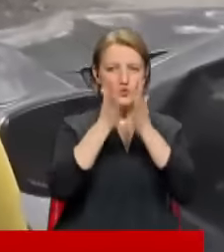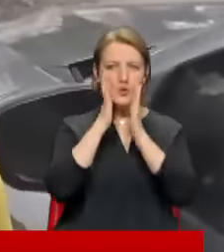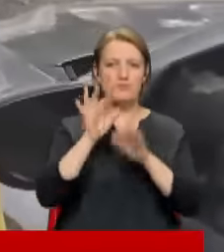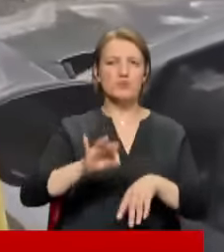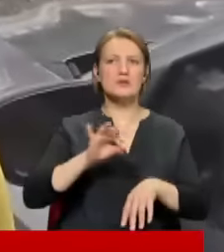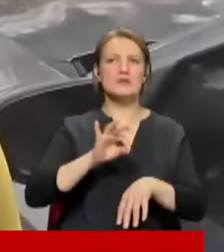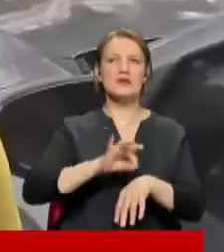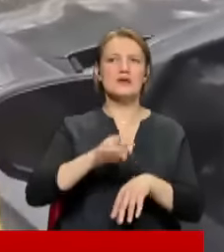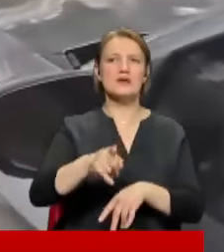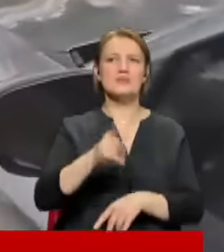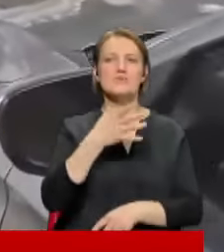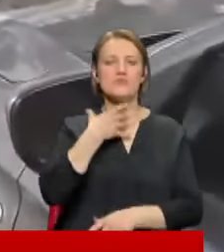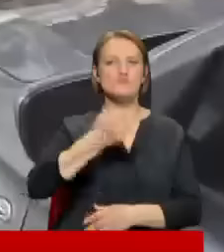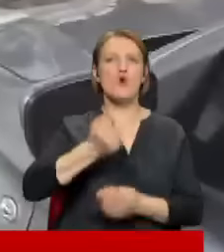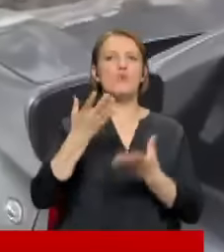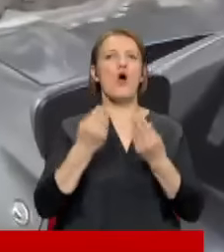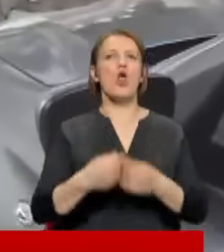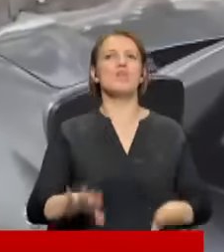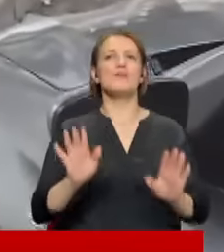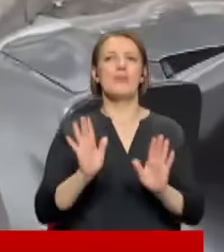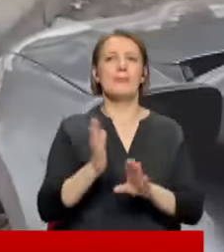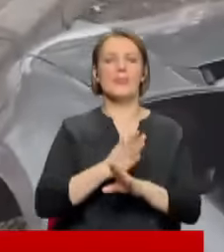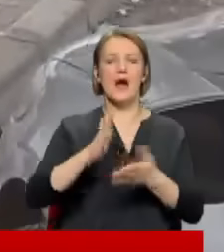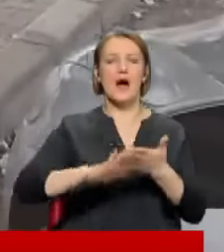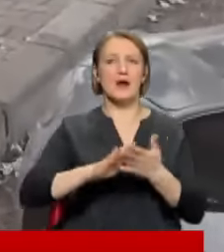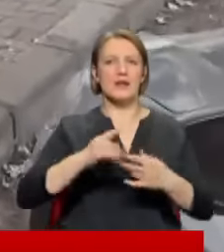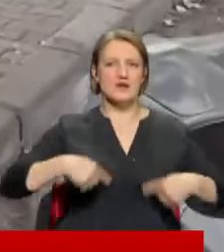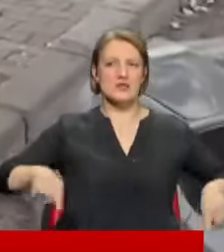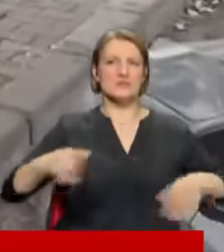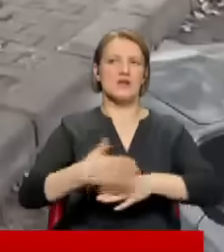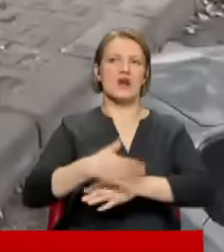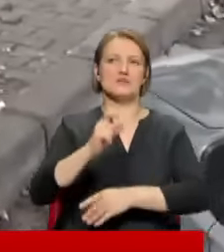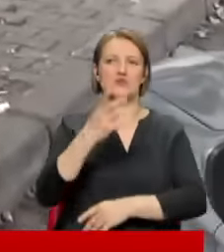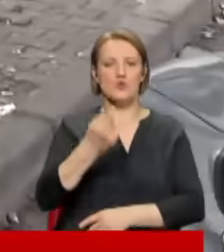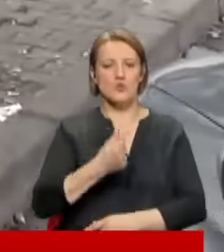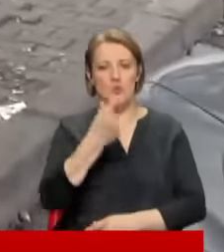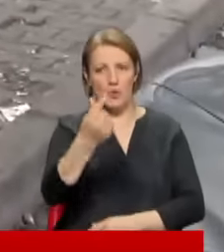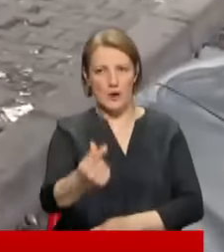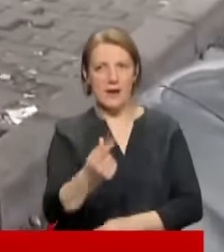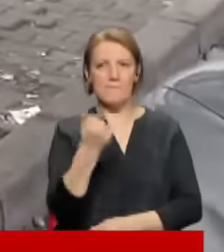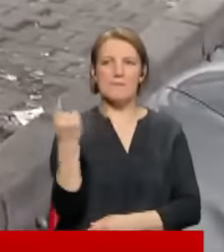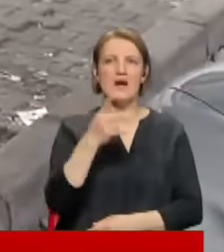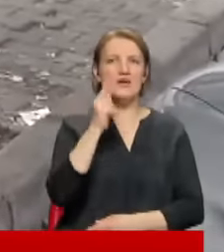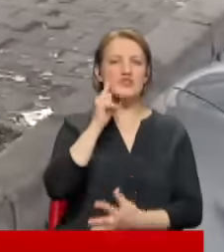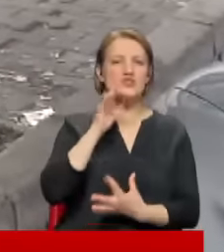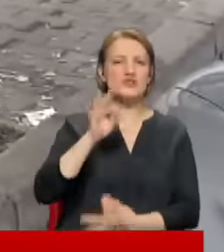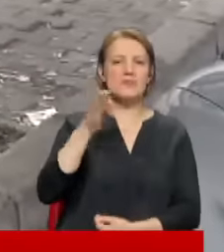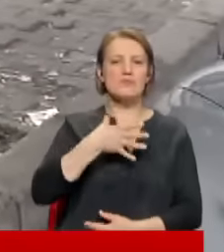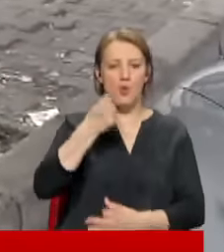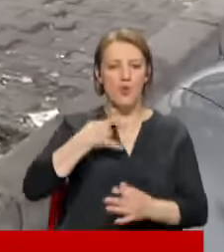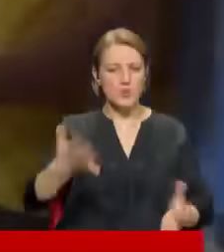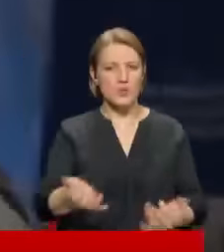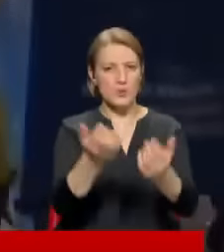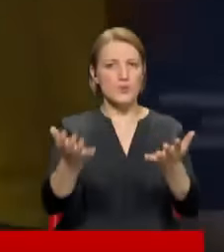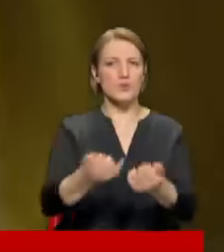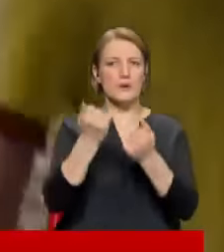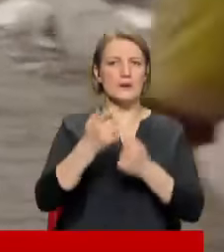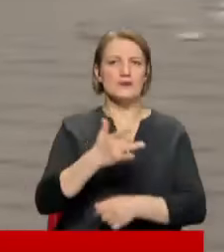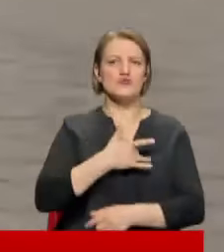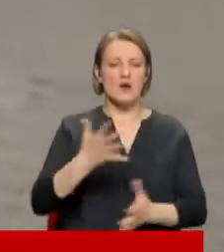buradaki kanalların hiçbirinde boğulma vakası olmadı. Çünkü arkadaşlarımız yardımcı oluyor, uyarıyor. Birkaç kişi de boğulurken kurtardılar.